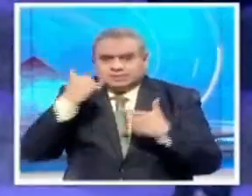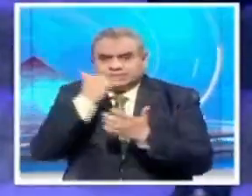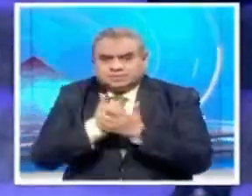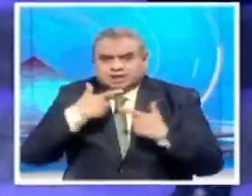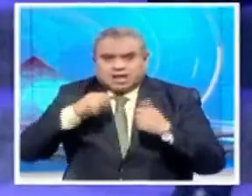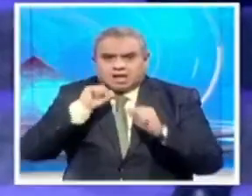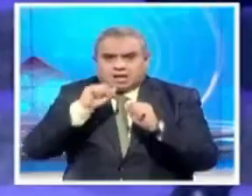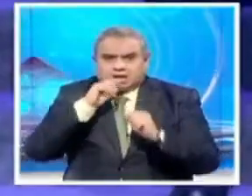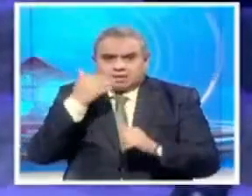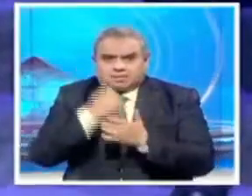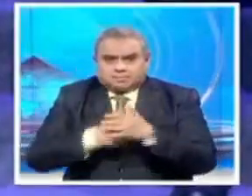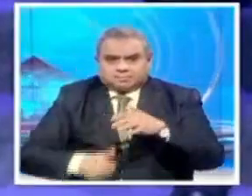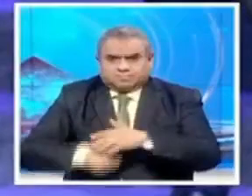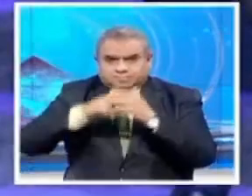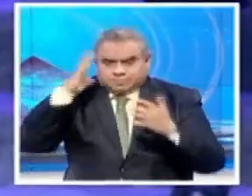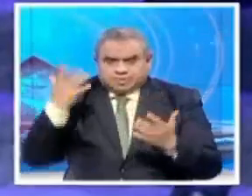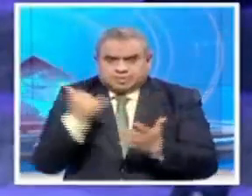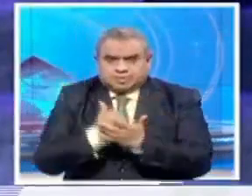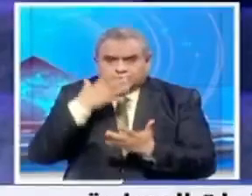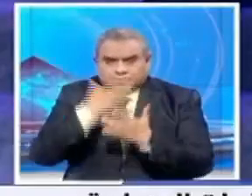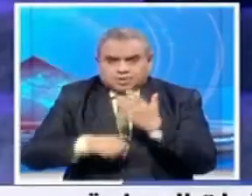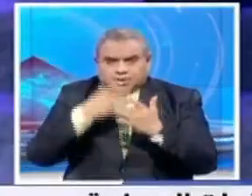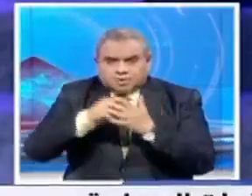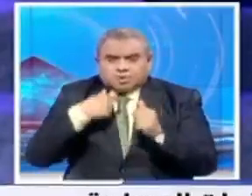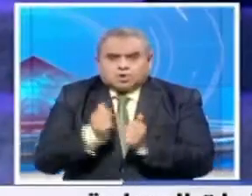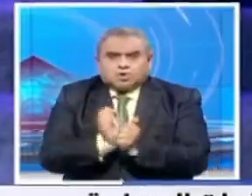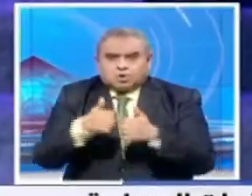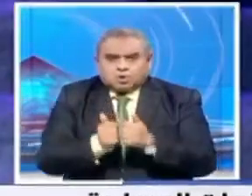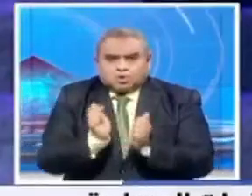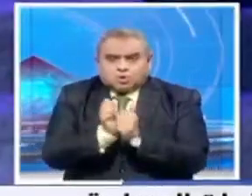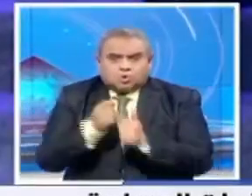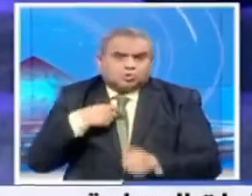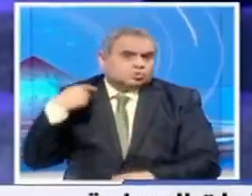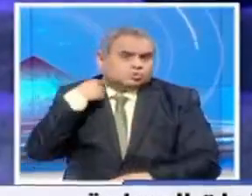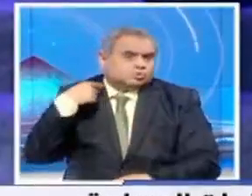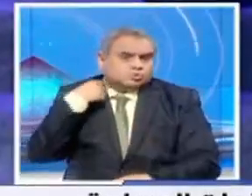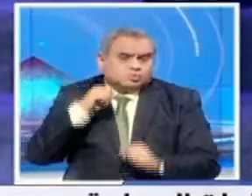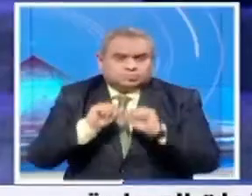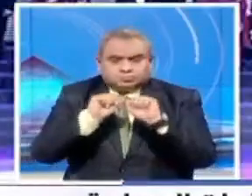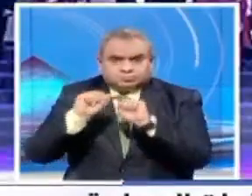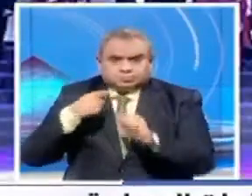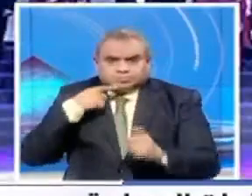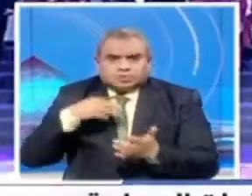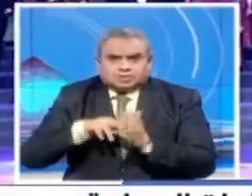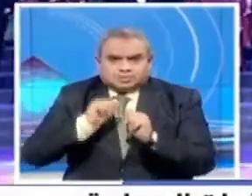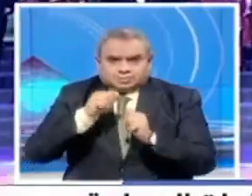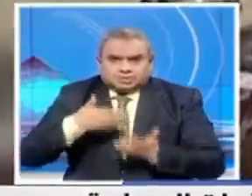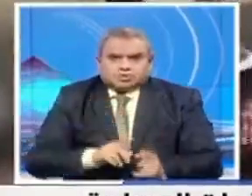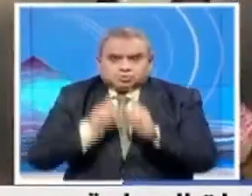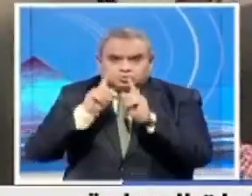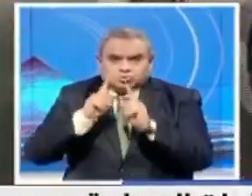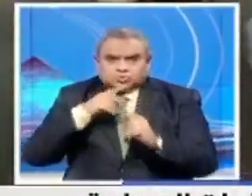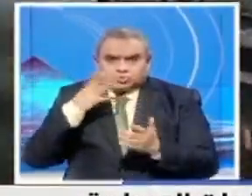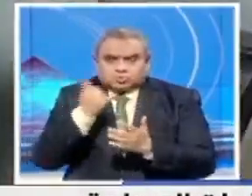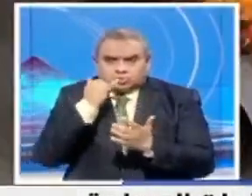ضد الإرهاب، وكيف تحمل أبنائهم وأسرهم ثمن التضحيات التي قدمها الأبطال.